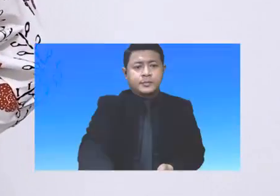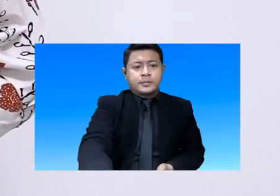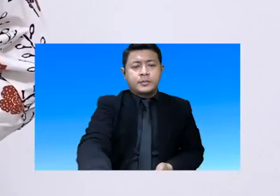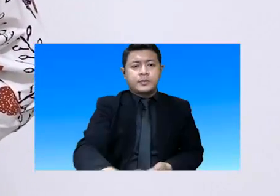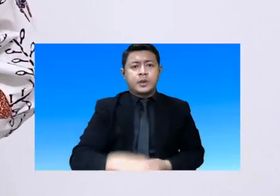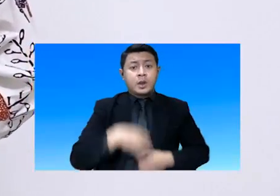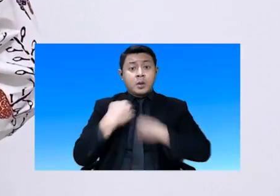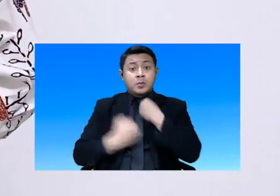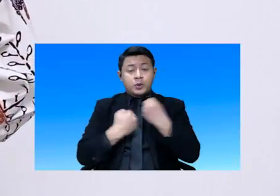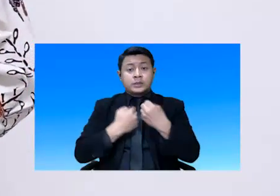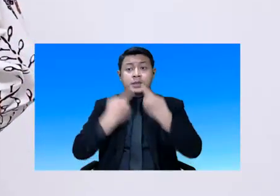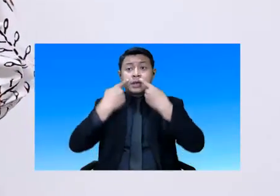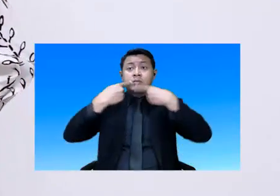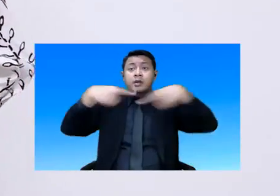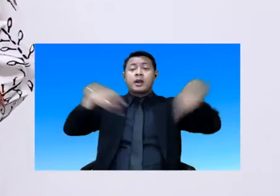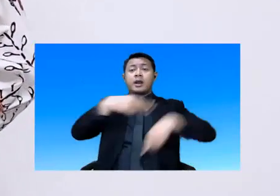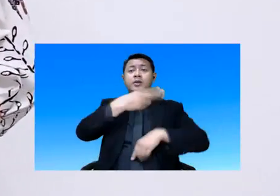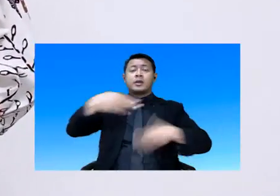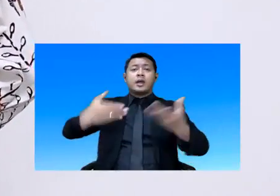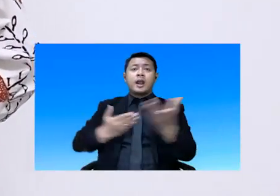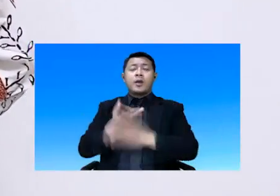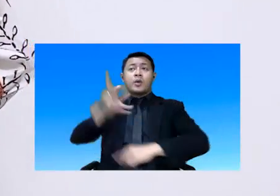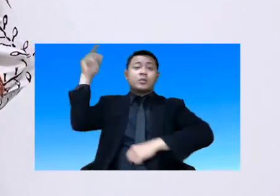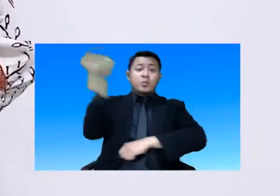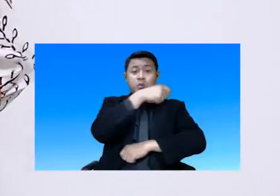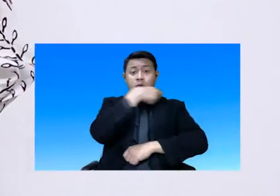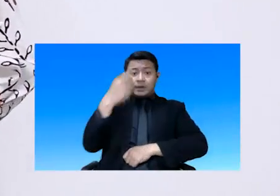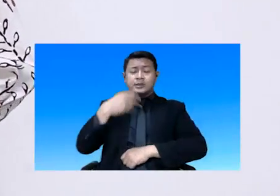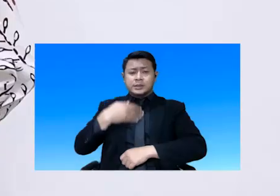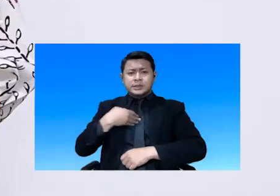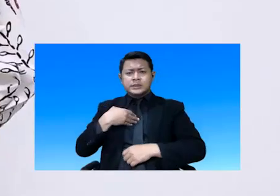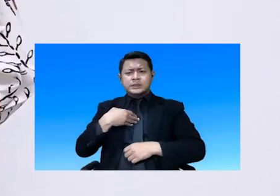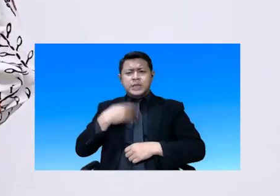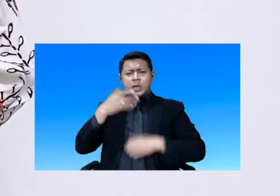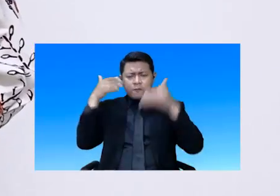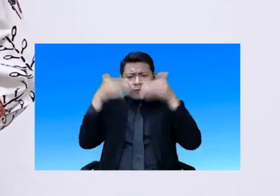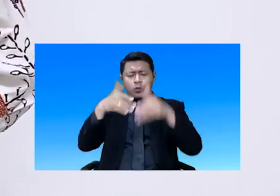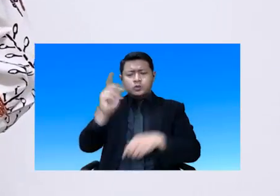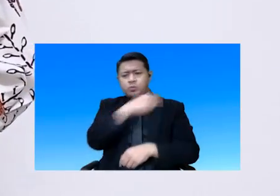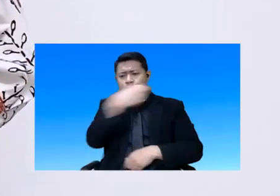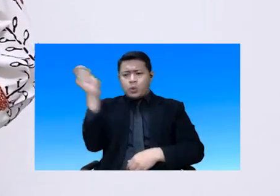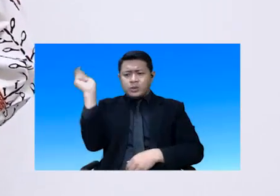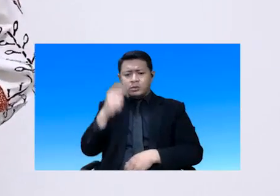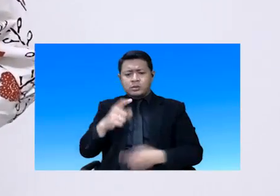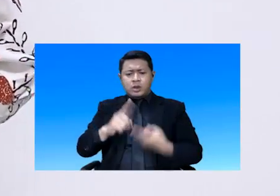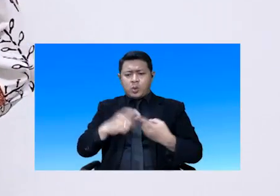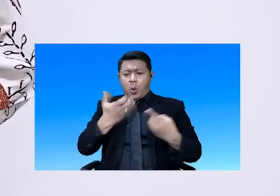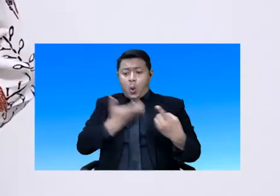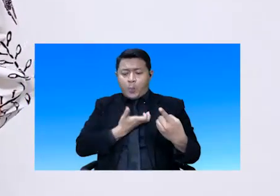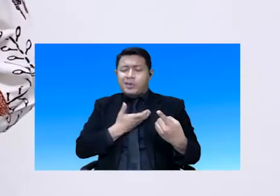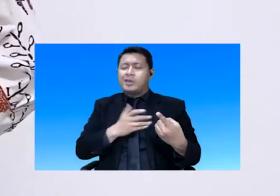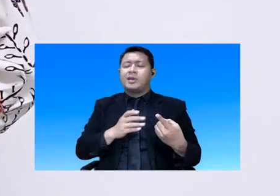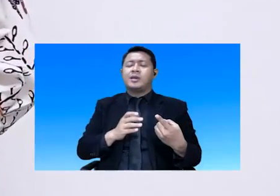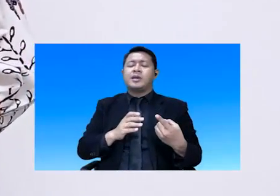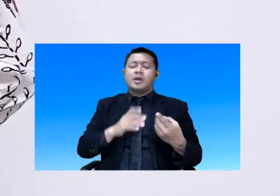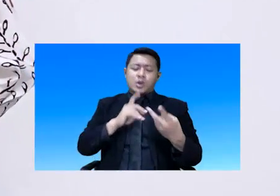Perjuangan saya mengharumkan nama Indonesia lewat bulu tangkis. Ya, saya menekuni bulu tangkis tidak hanya sebagai hobi, tapi juga